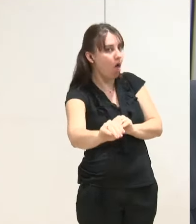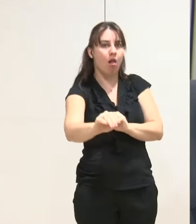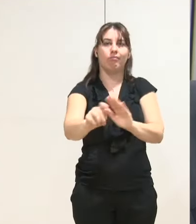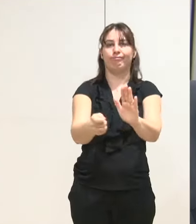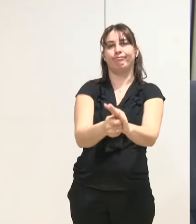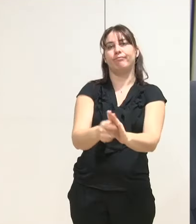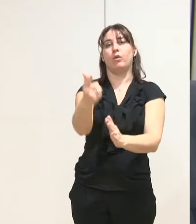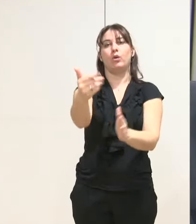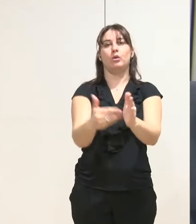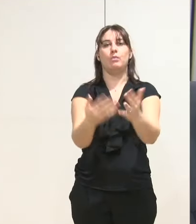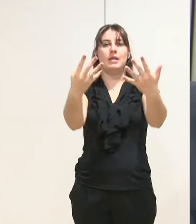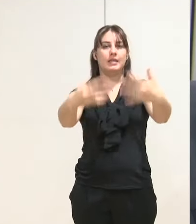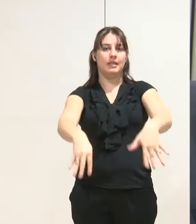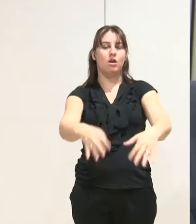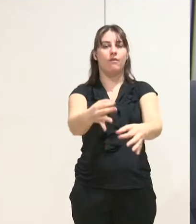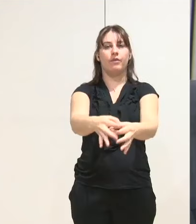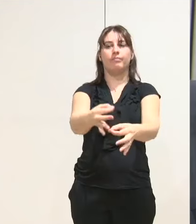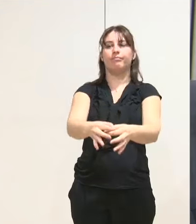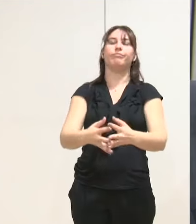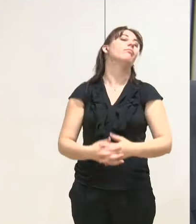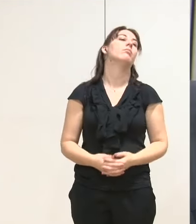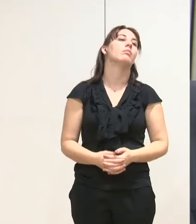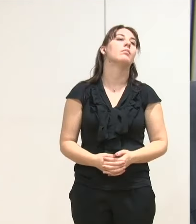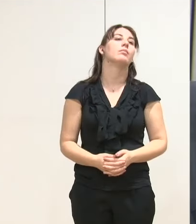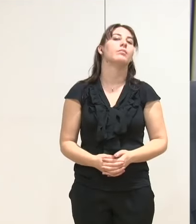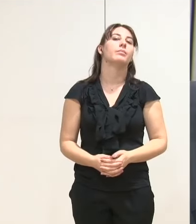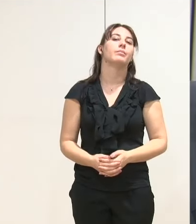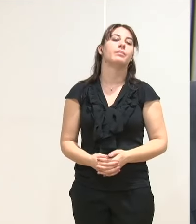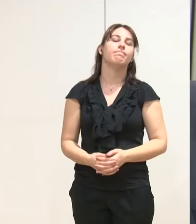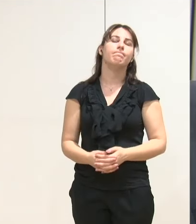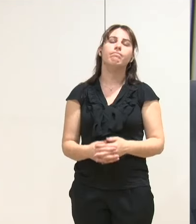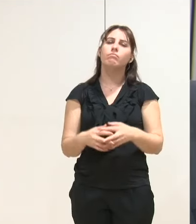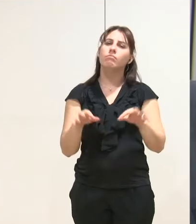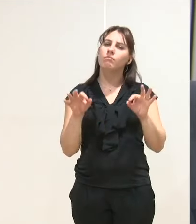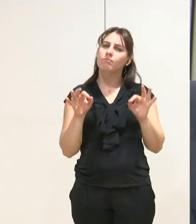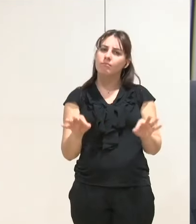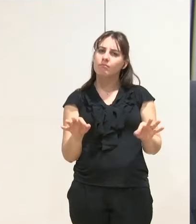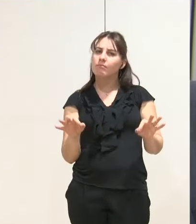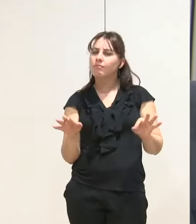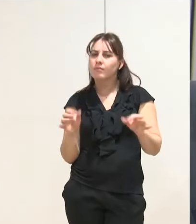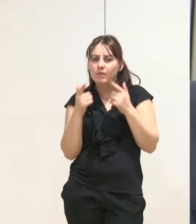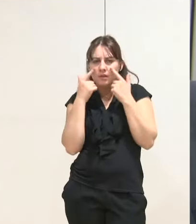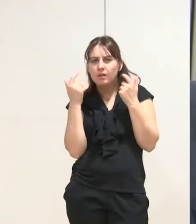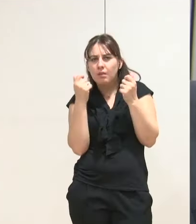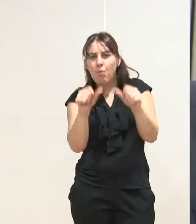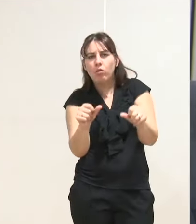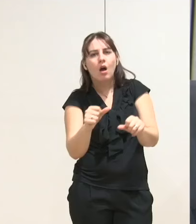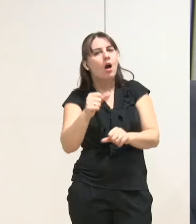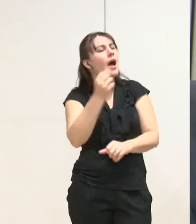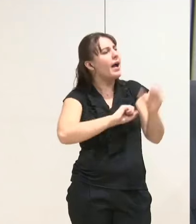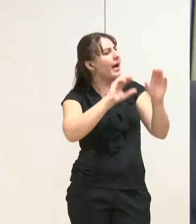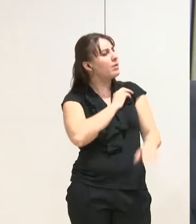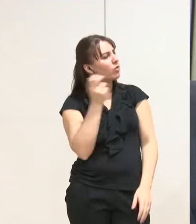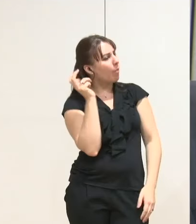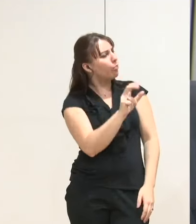rentrée scolaire sur septembre 2019 ça montre à quel point et c'est pas de votre responsabilité